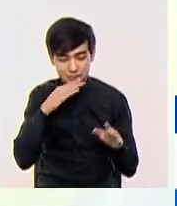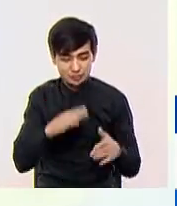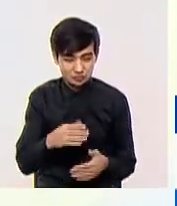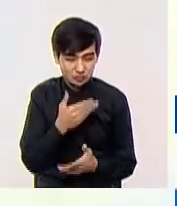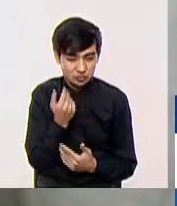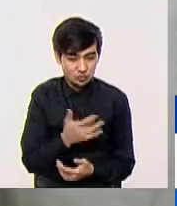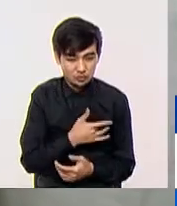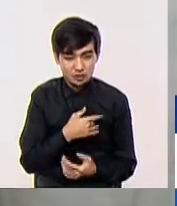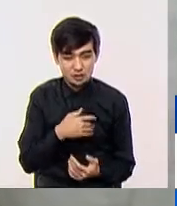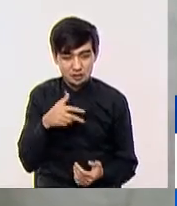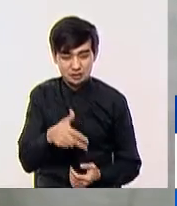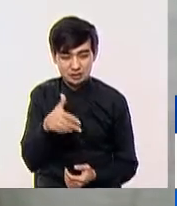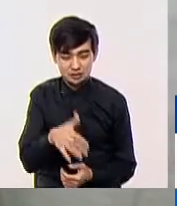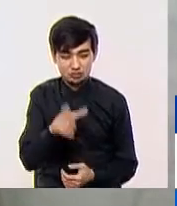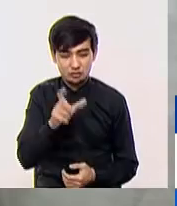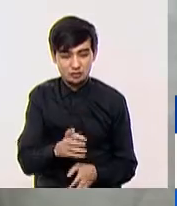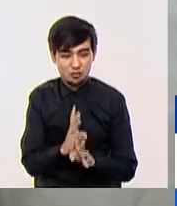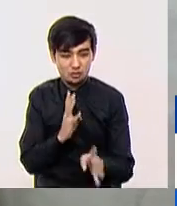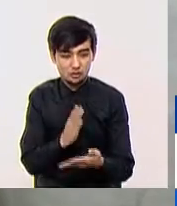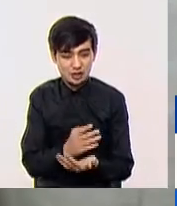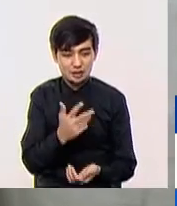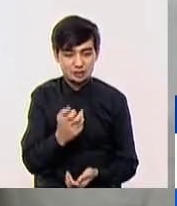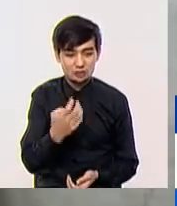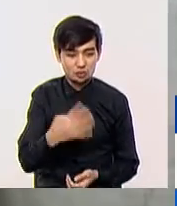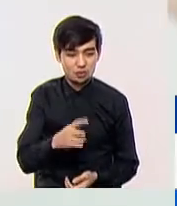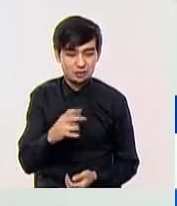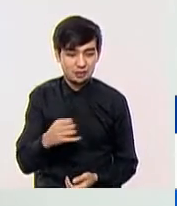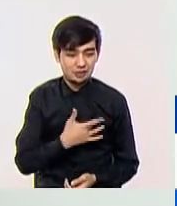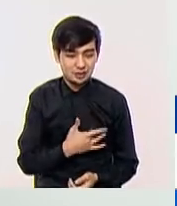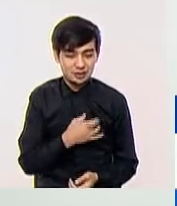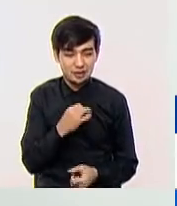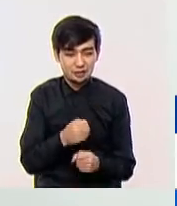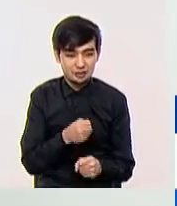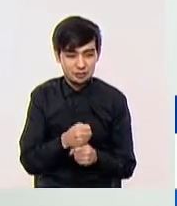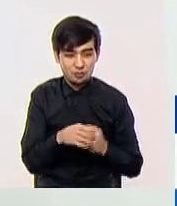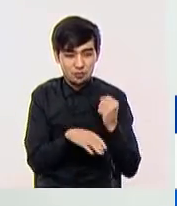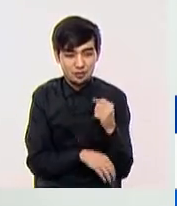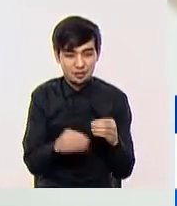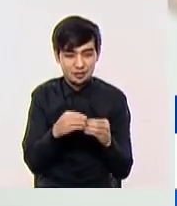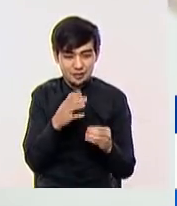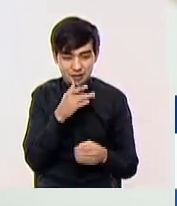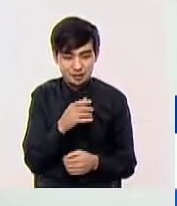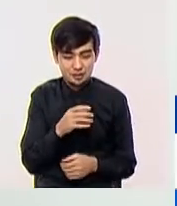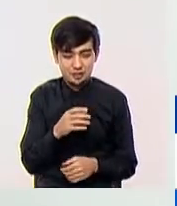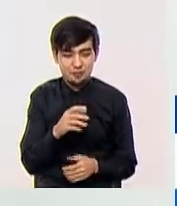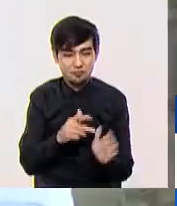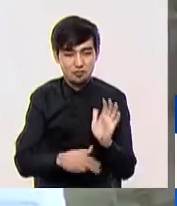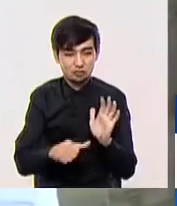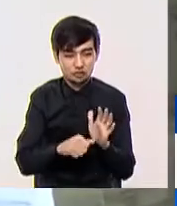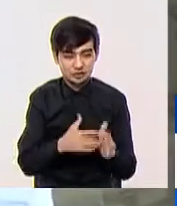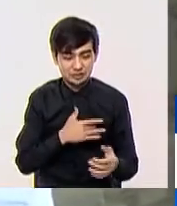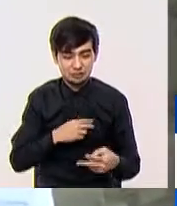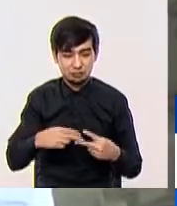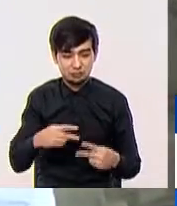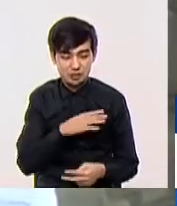нет. В очереди около 3000 пациентов, из них 340 на сердце. Сделано же за последние 10 лет лишь 86 пересадок сердца. В